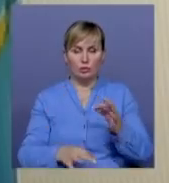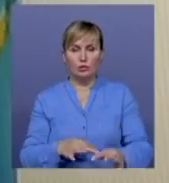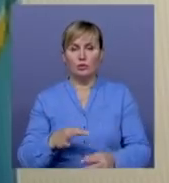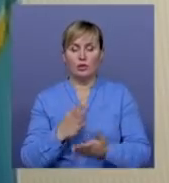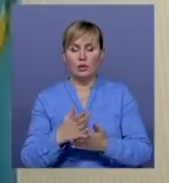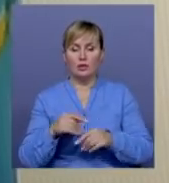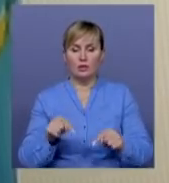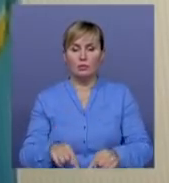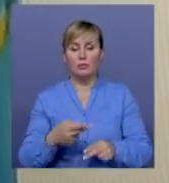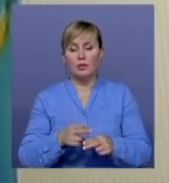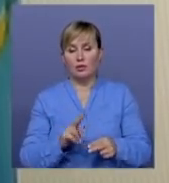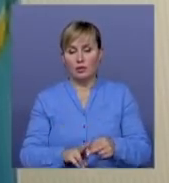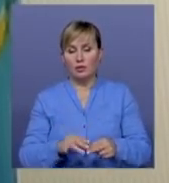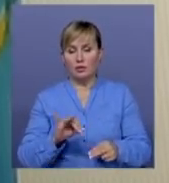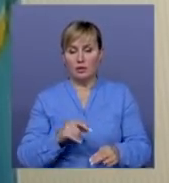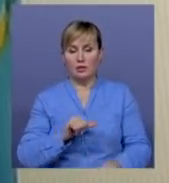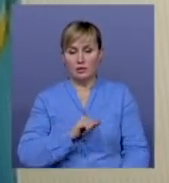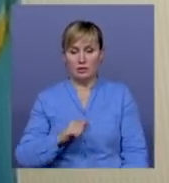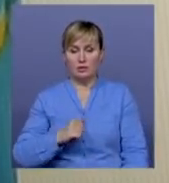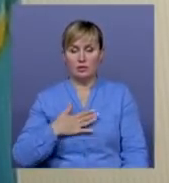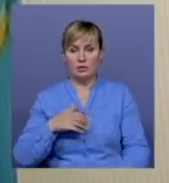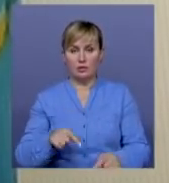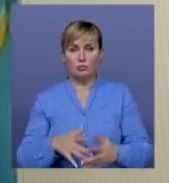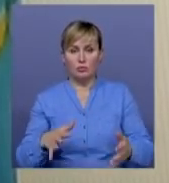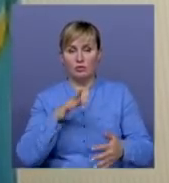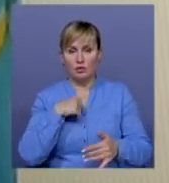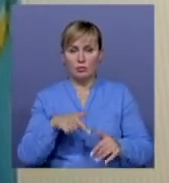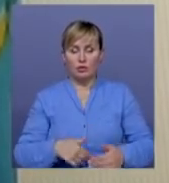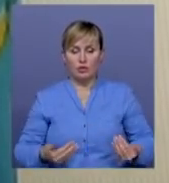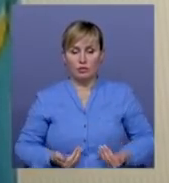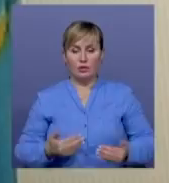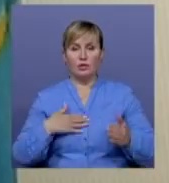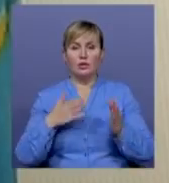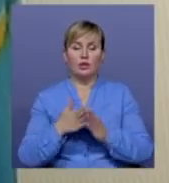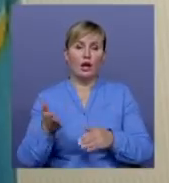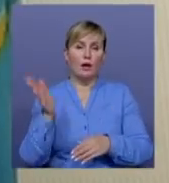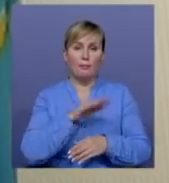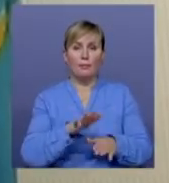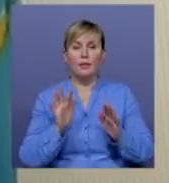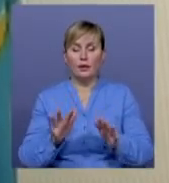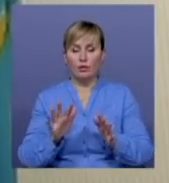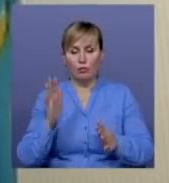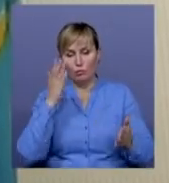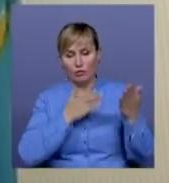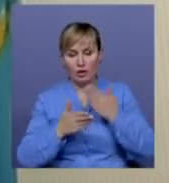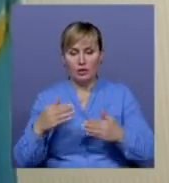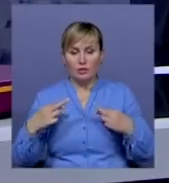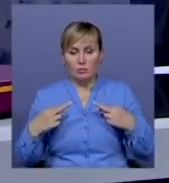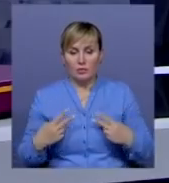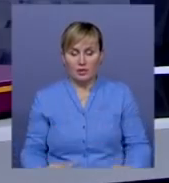находиться здесь. В том числе я и сам больше времени провожу здесь. Домой я хожу только умываться,